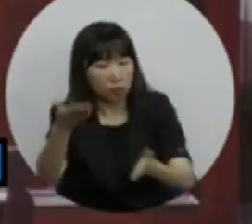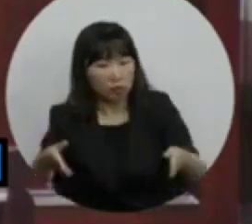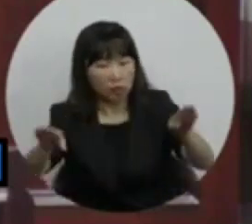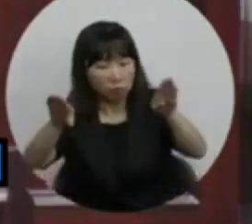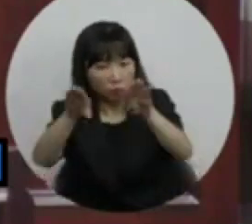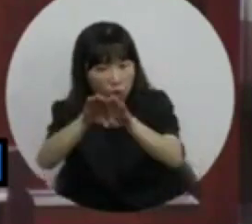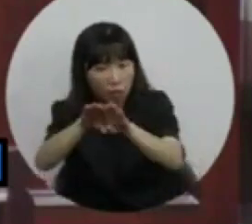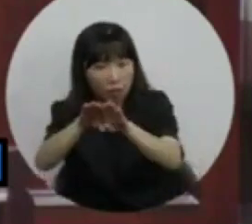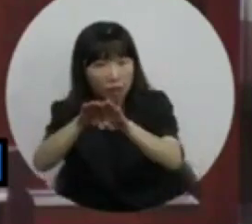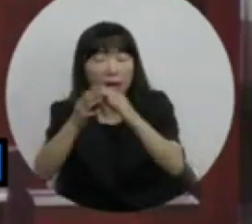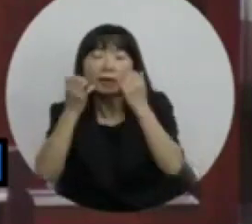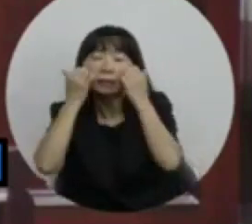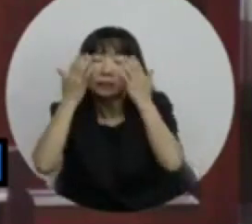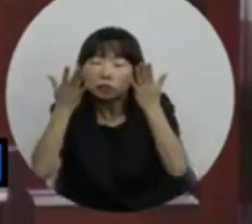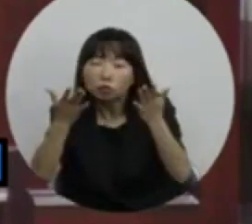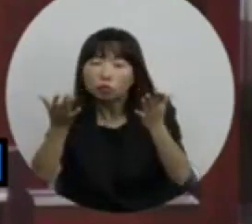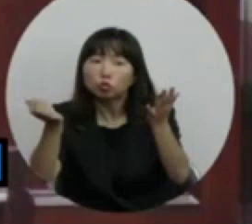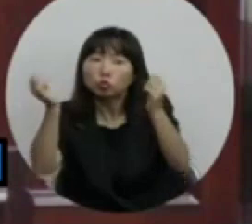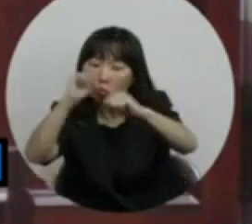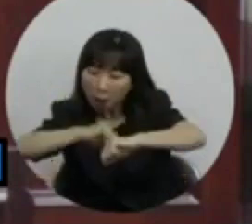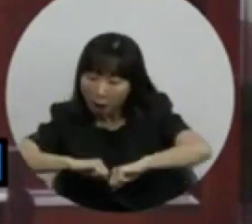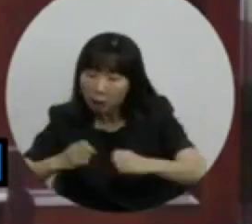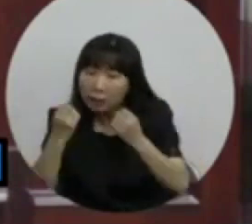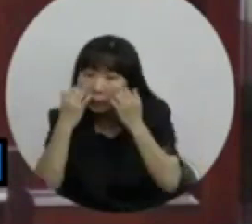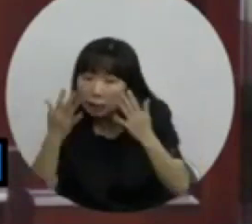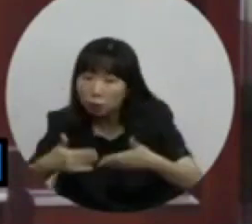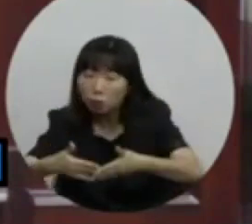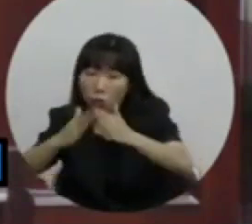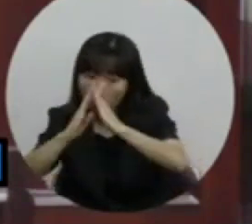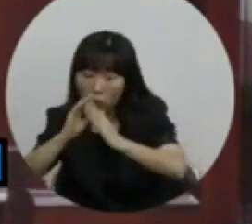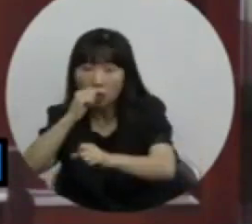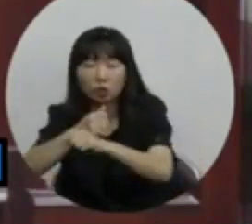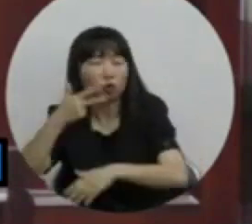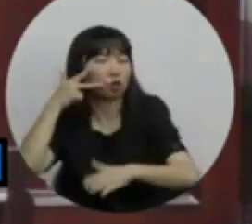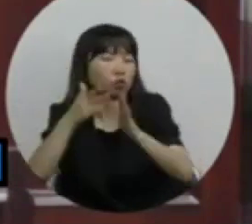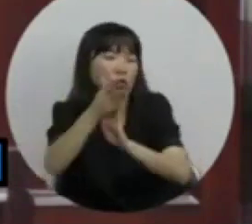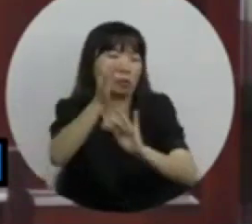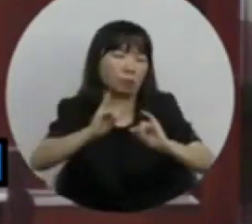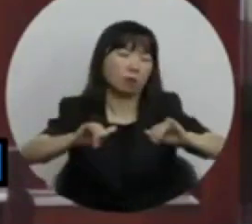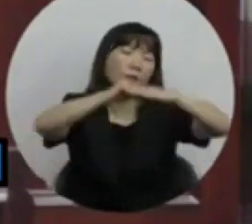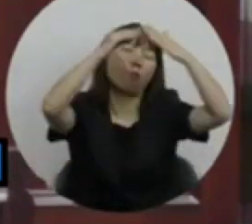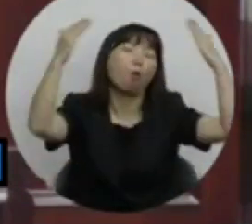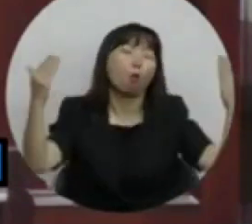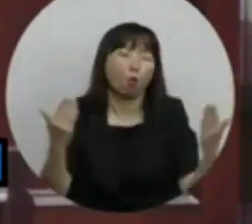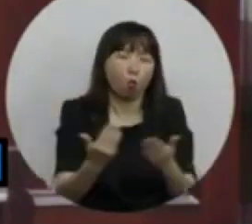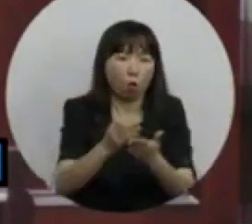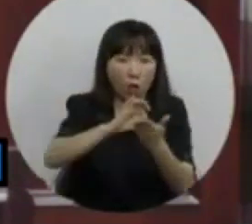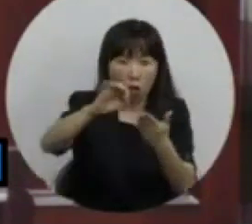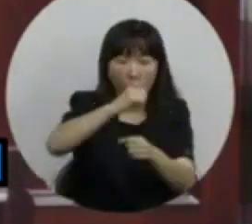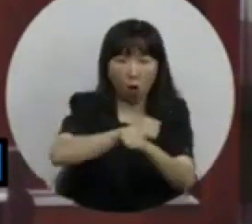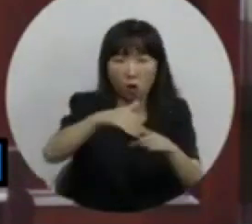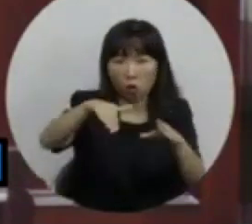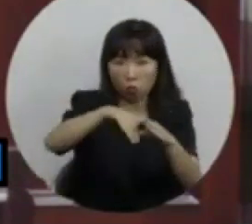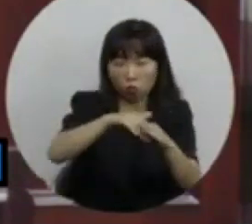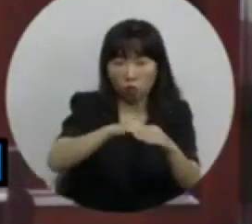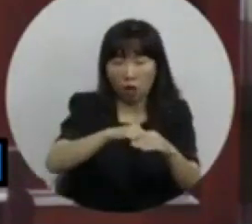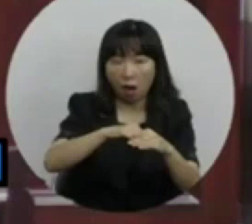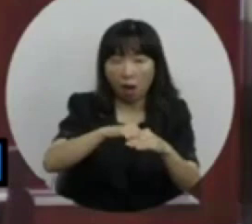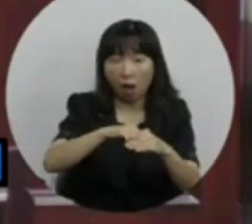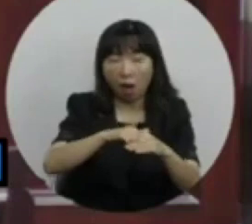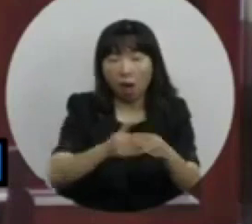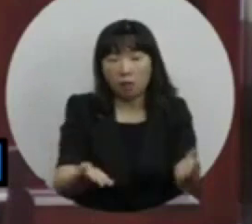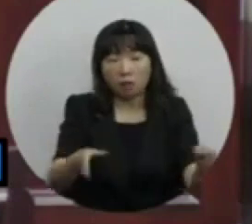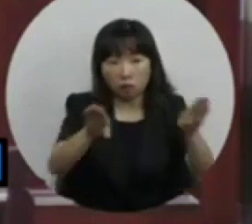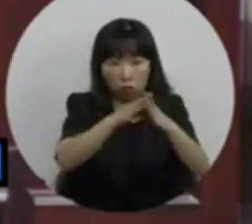방향도 신축으로 목표를 설정하여 여주시민 모두가 이용할 수 있는 문화 편의시설을